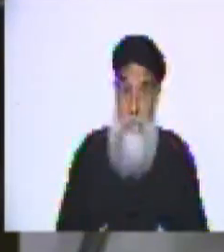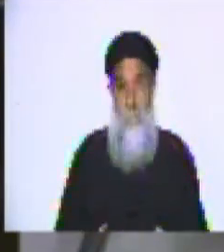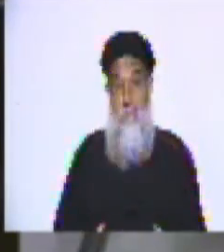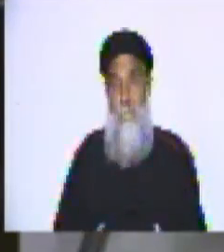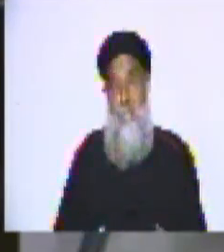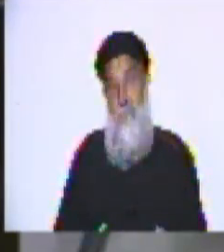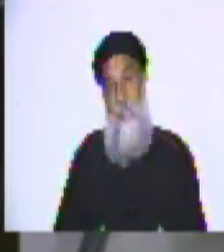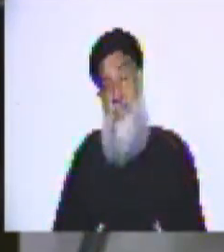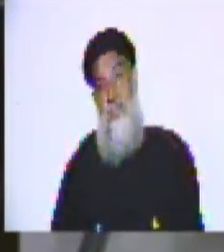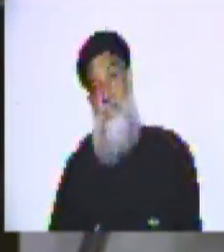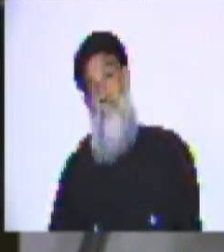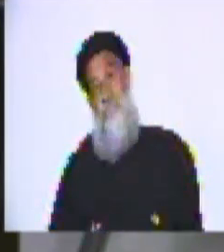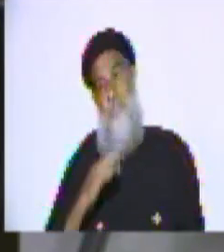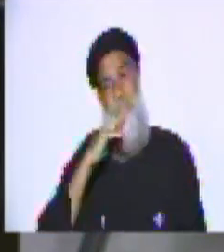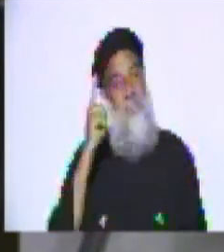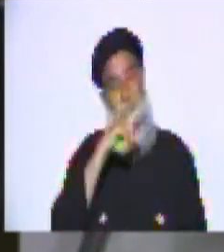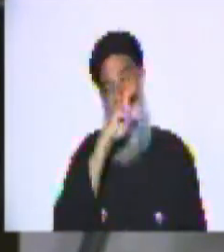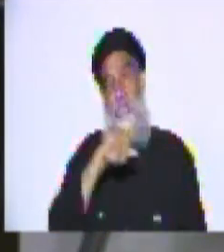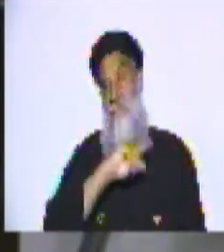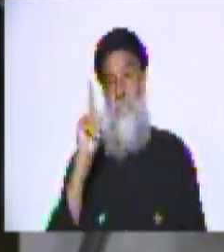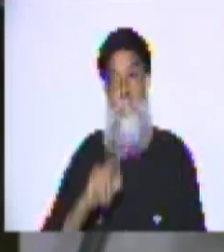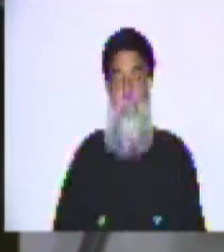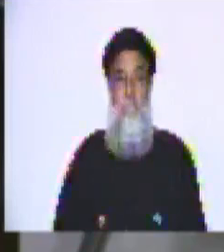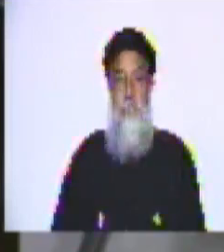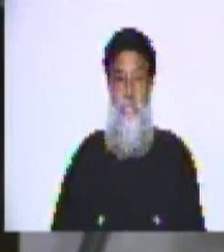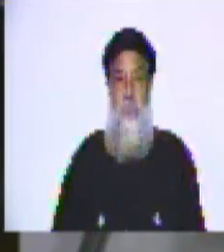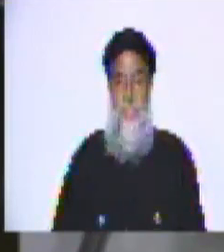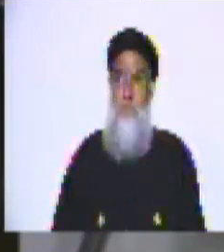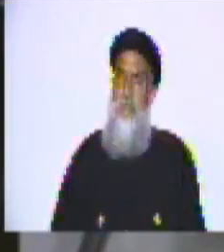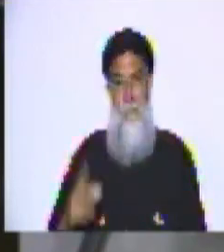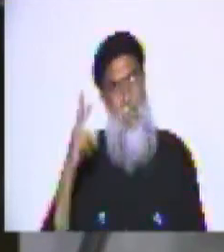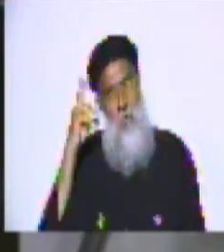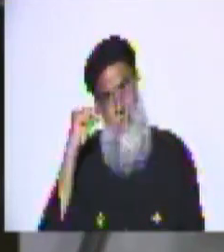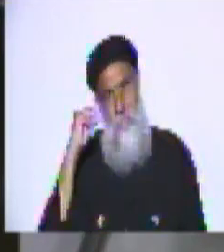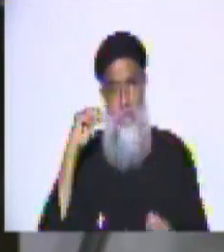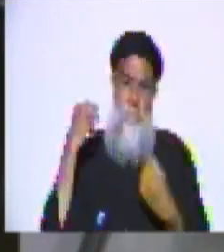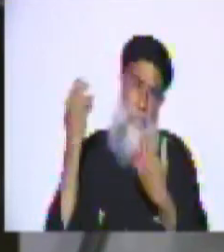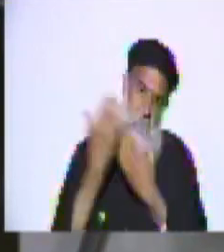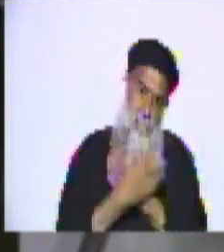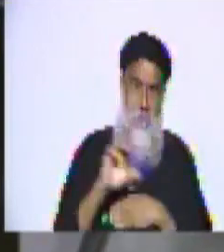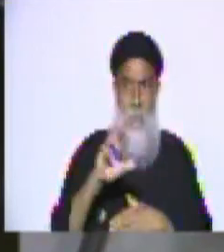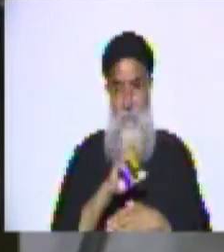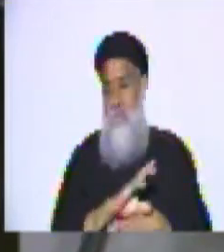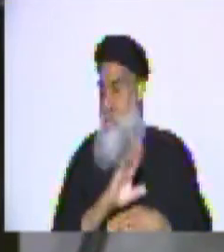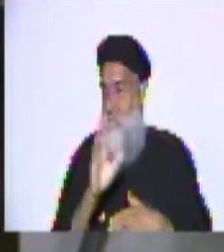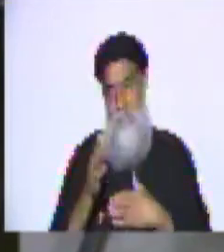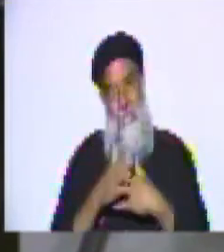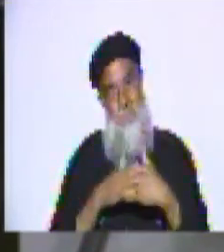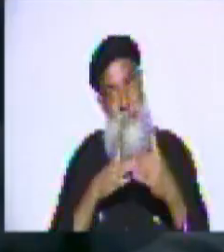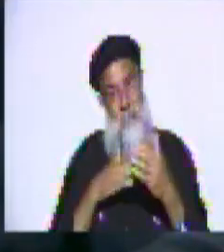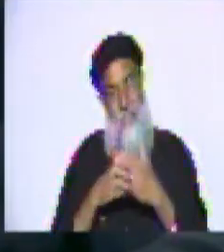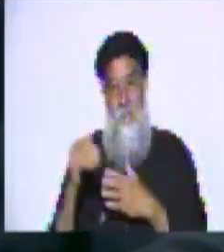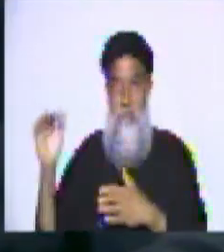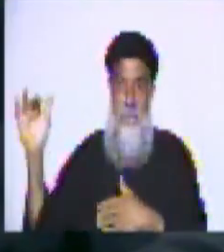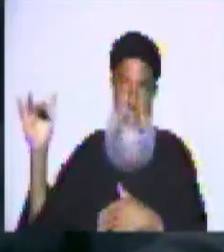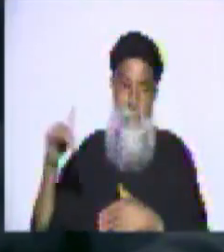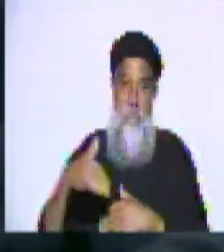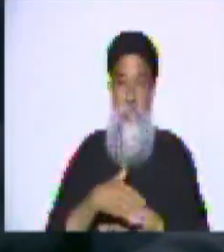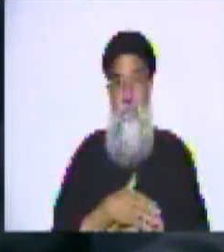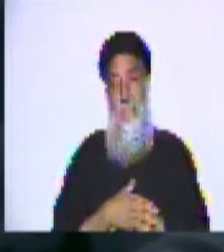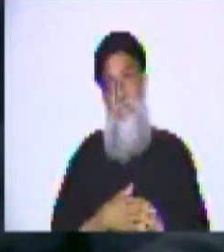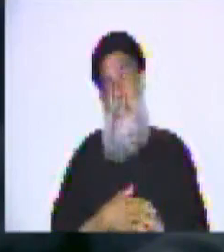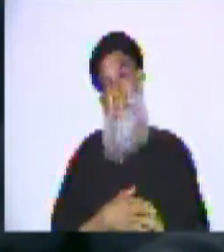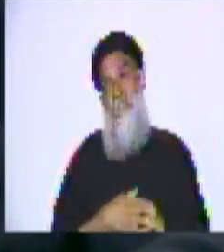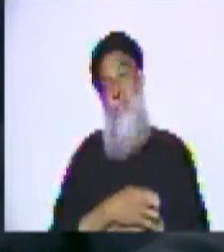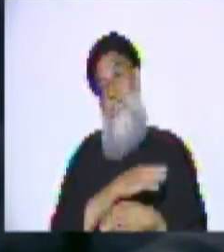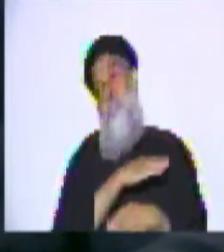يعني قالوا الكلام ده مش صح، لانه كانوا الاول بيشترطوا هذا يعني. والمخنوق عشان صحيا يا سيدنا، صحيا